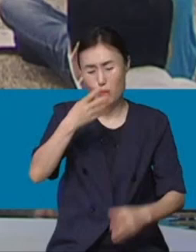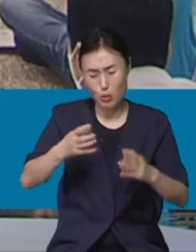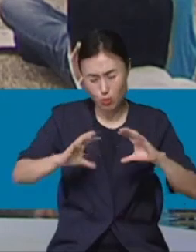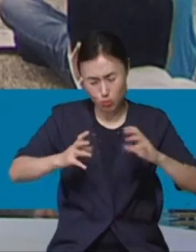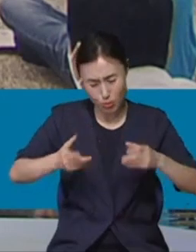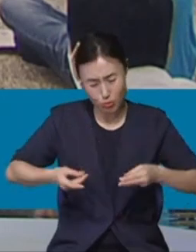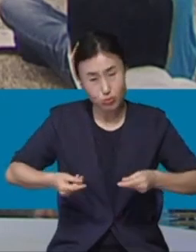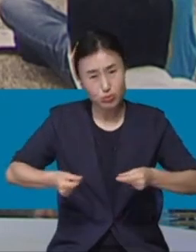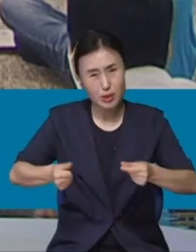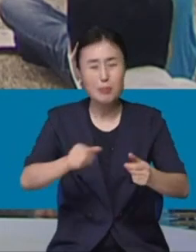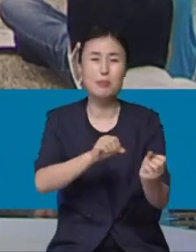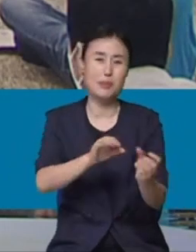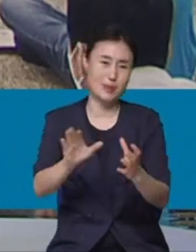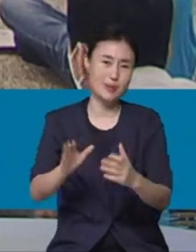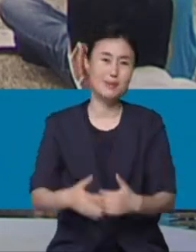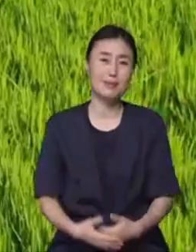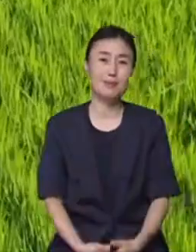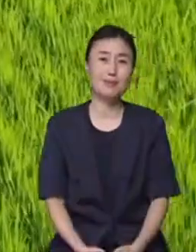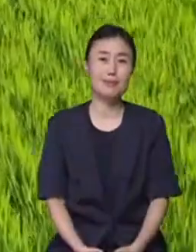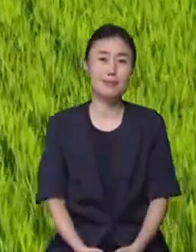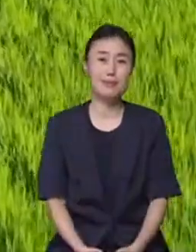이동근 기자의 보도입니다.